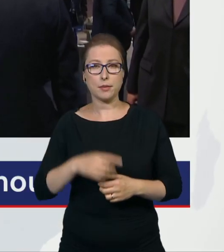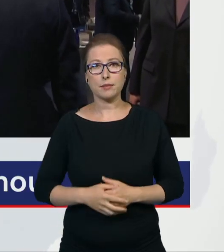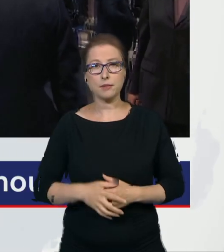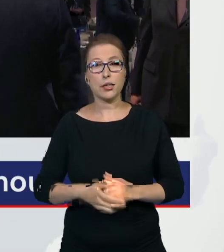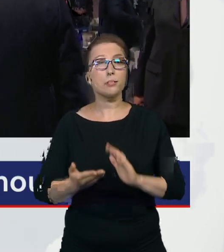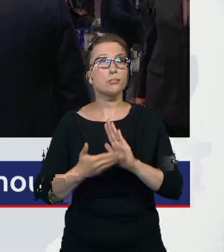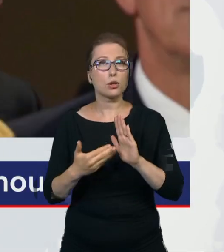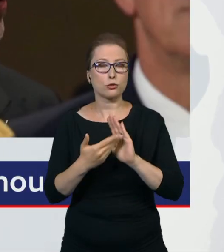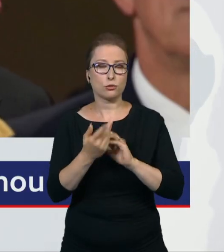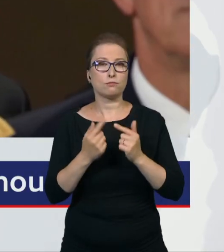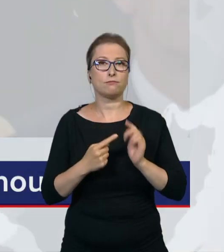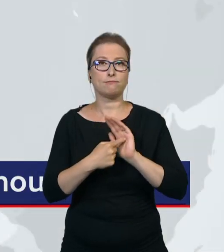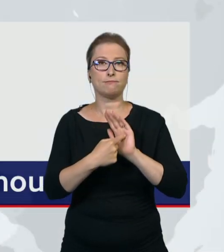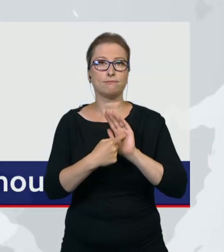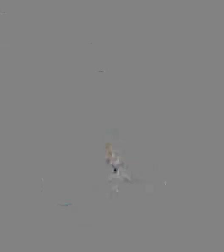se proč